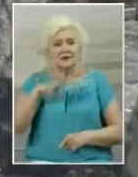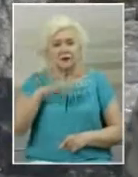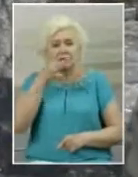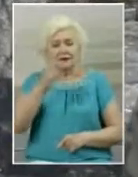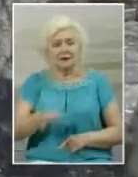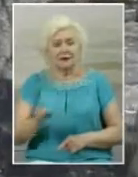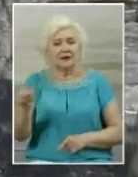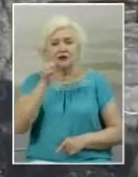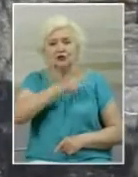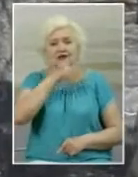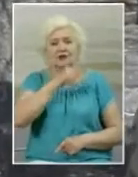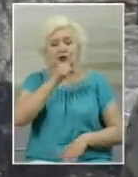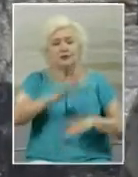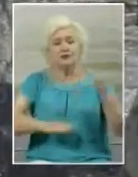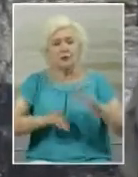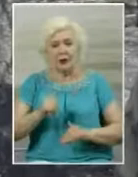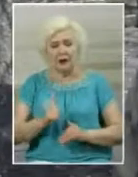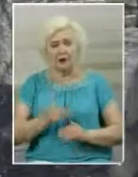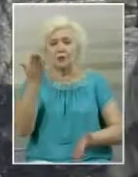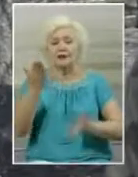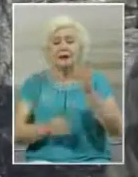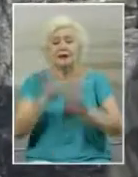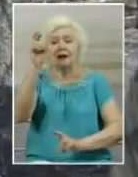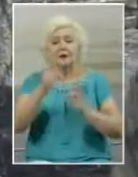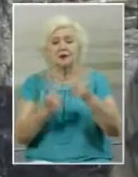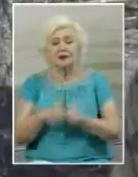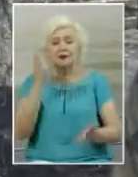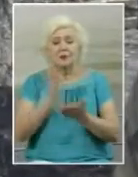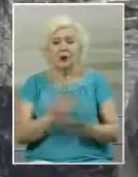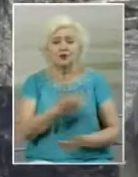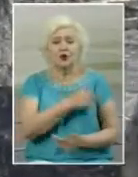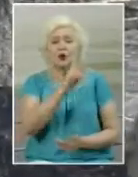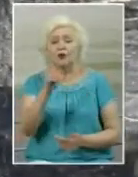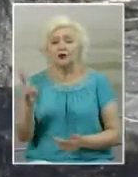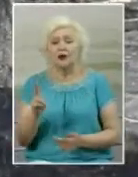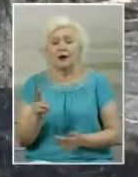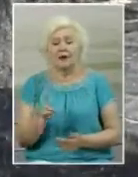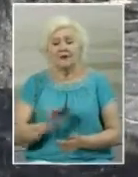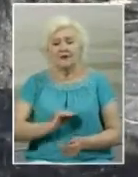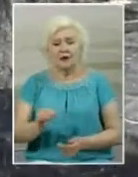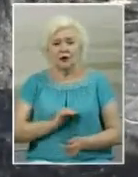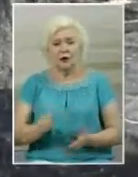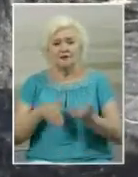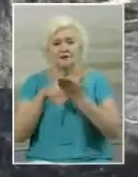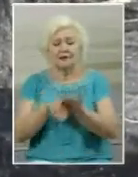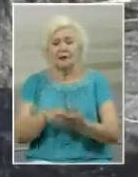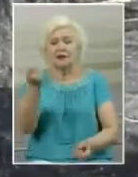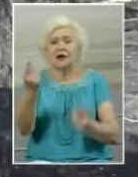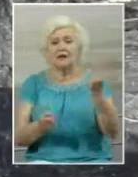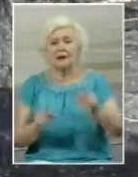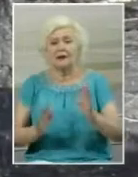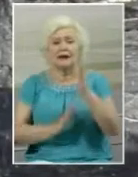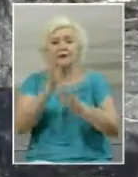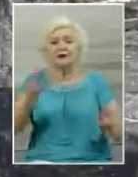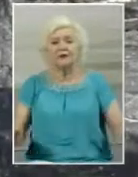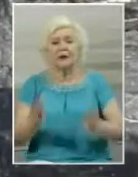ще дідівським методом. Якби підприємство мало хоча б якісь сучасні засоби виявлення лісових